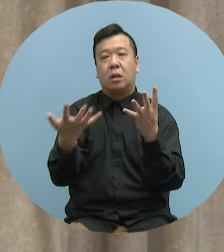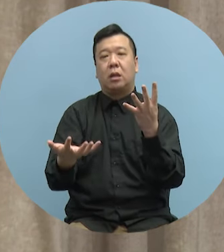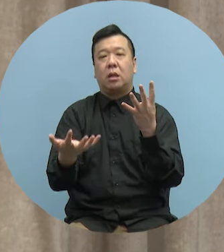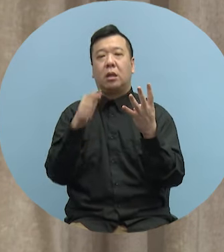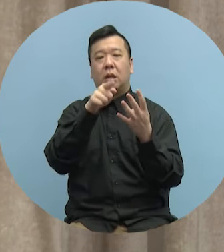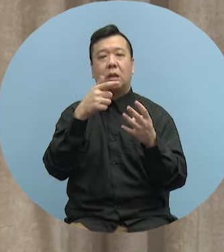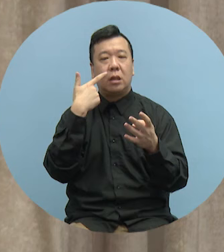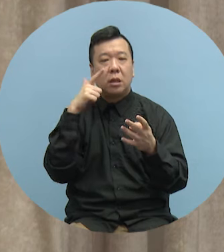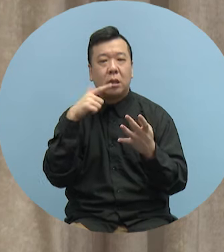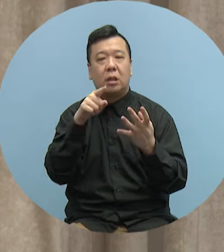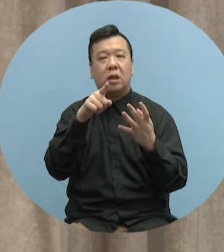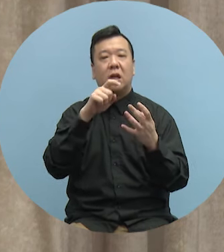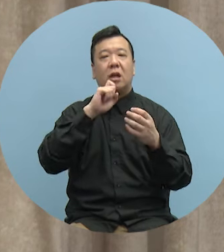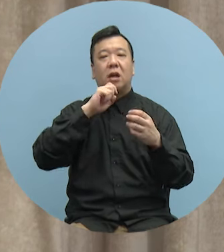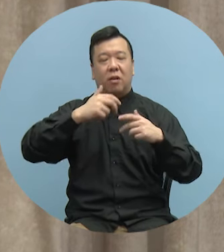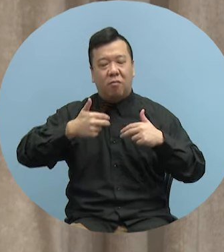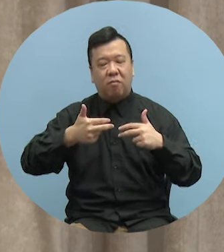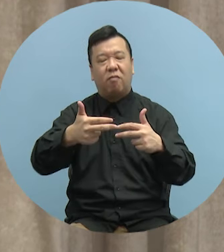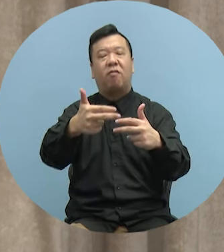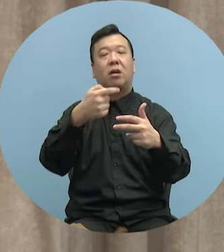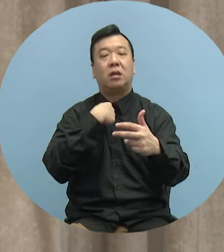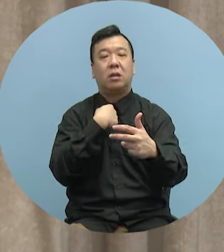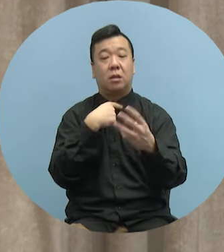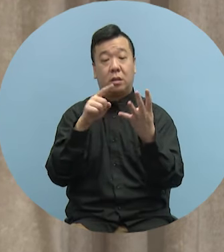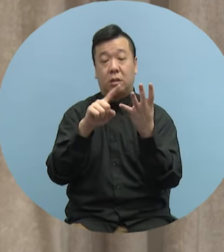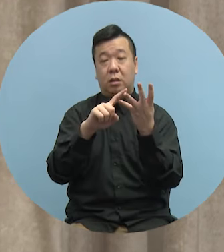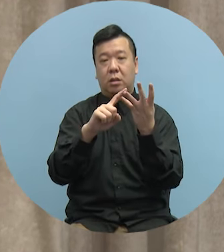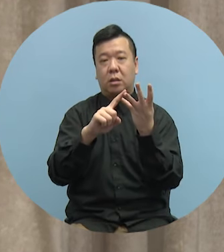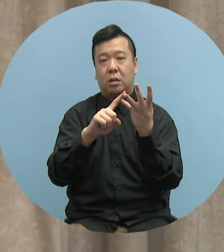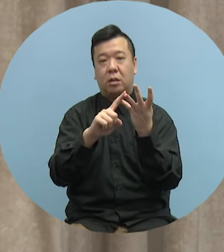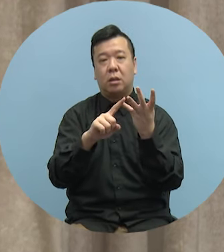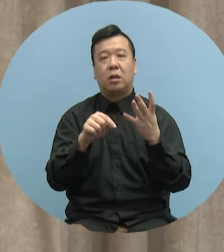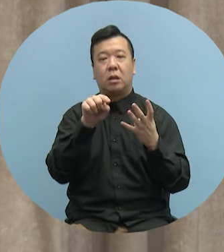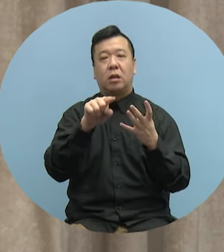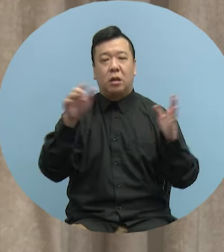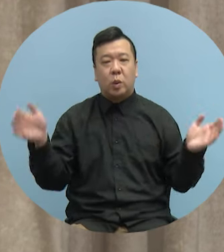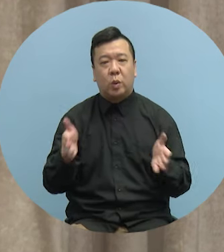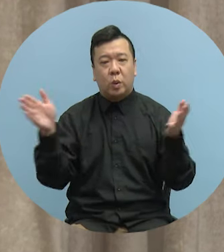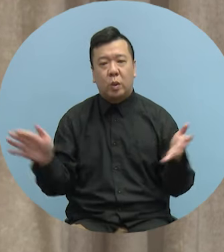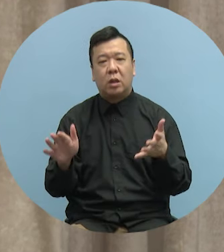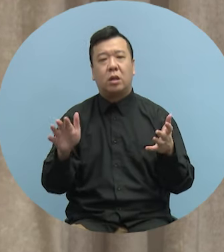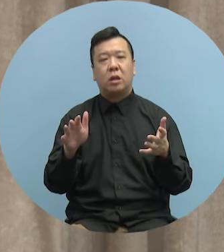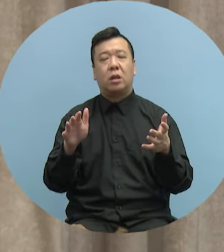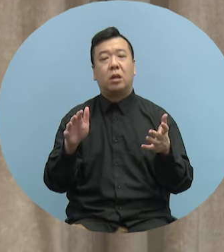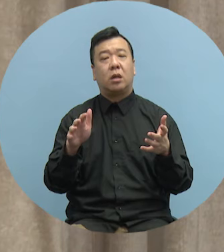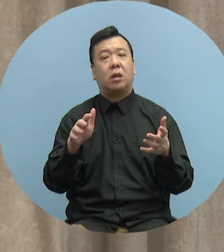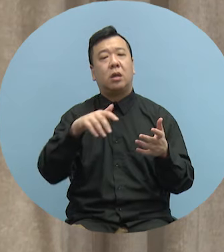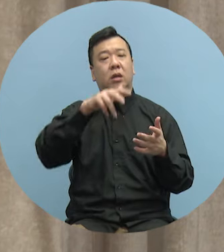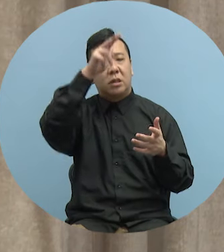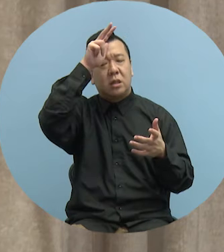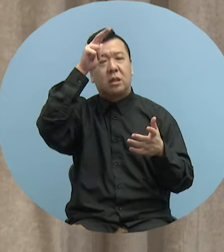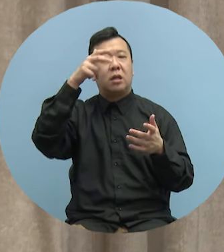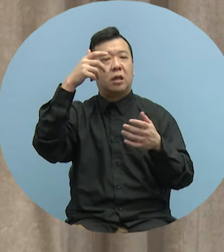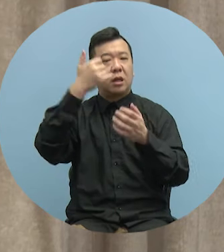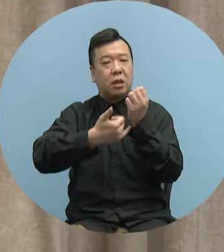设现代化产业体系；第三，推动政